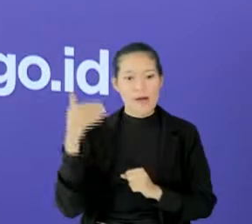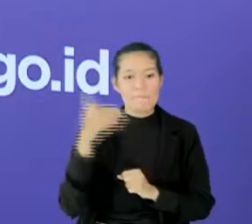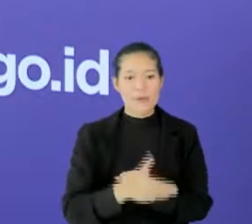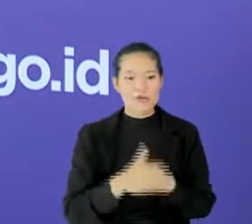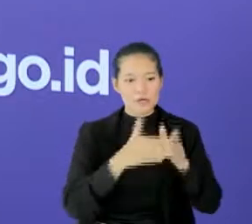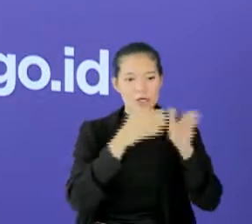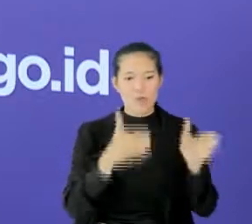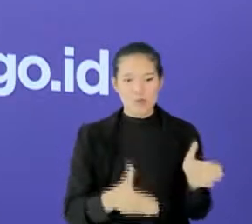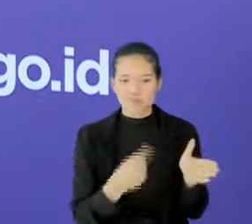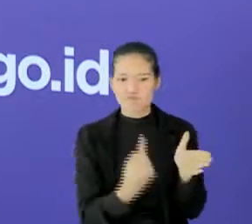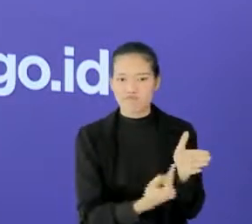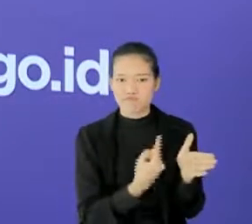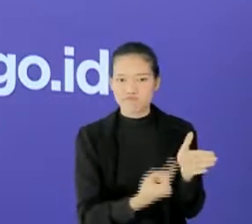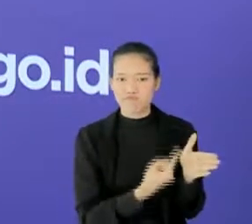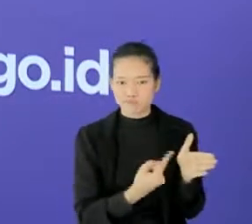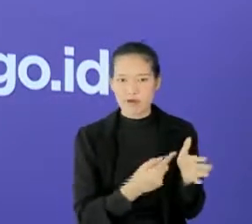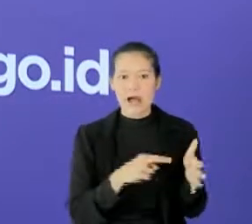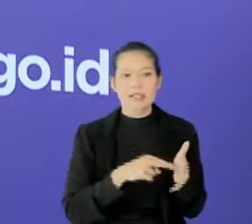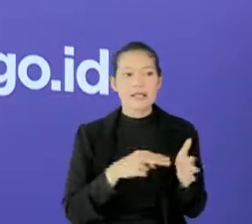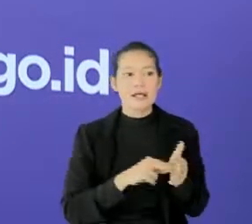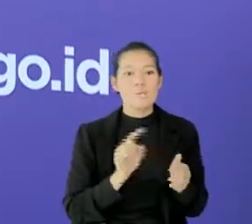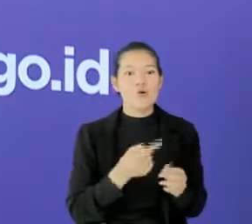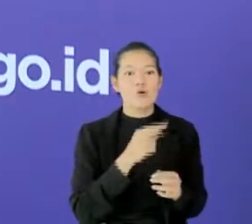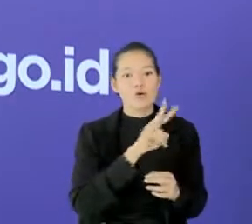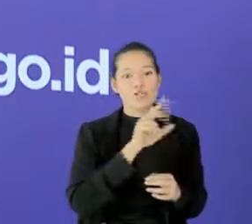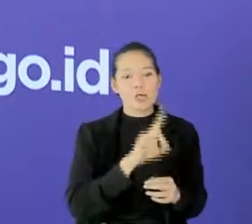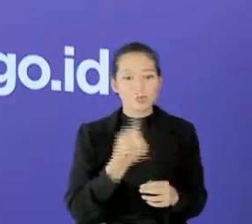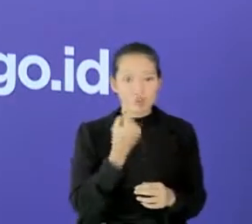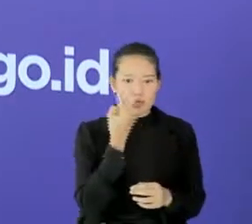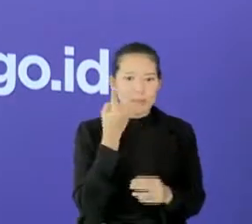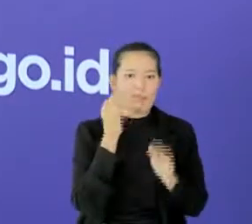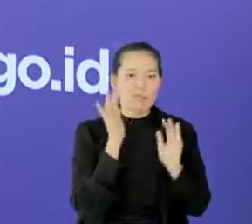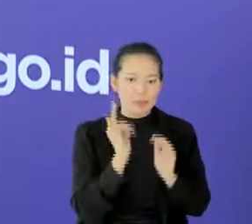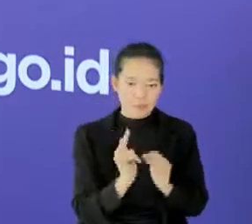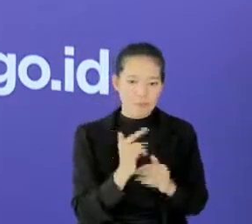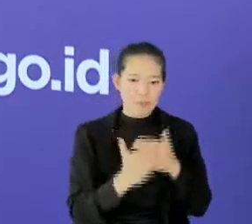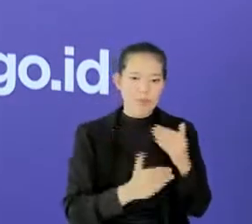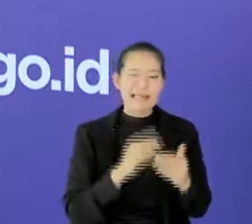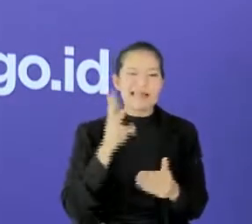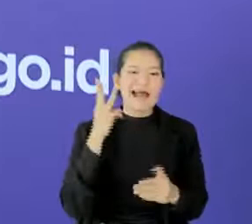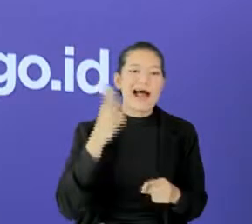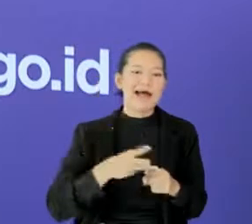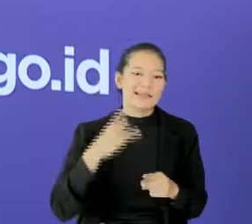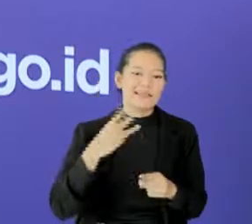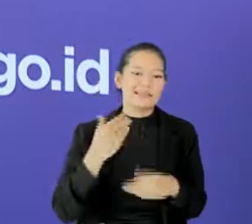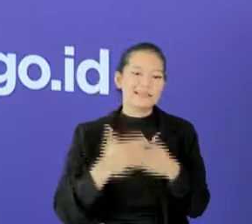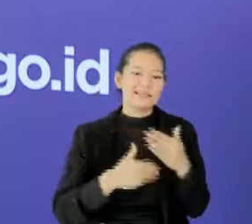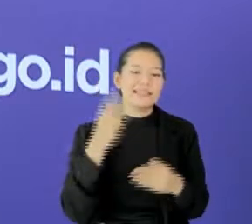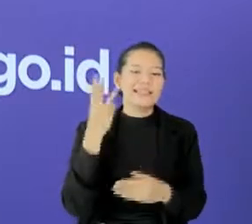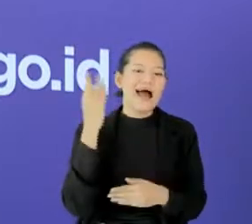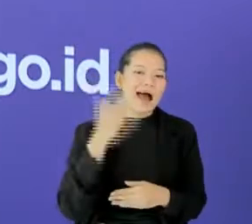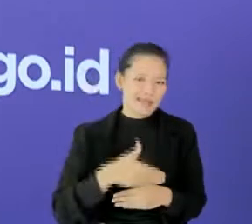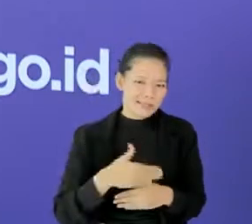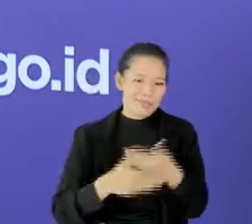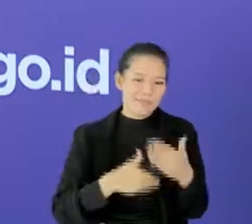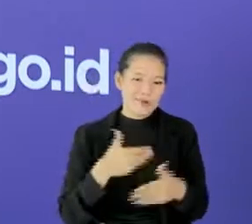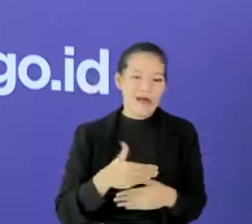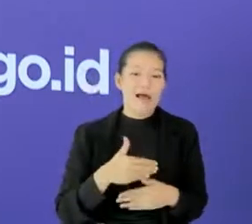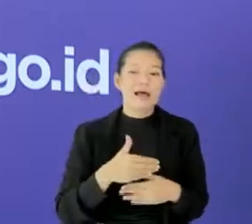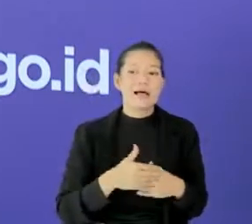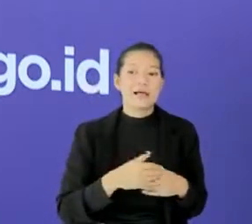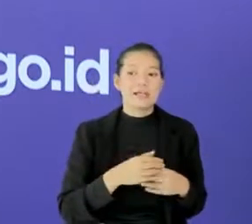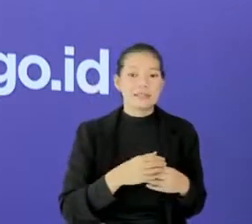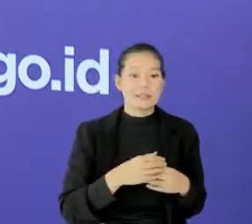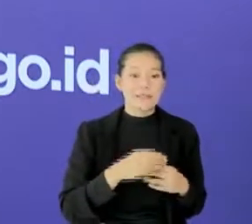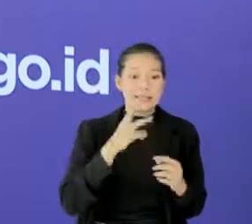karantina. Artinya mulai dari tanggal 21 kita ada swab antigen terus 3 hari sekali sampai 5 hari